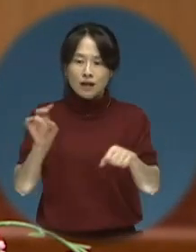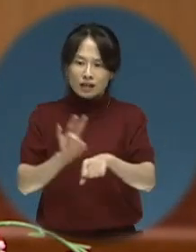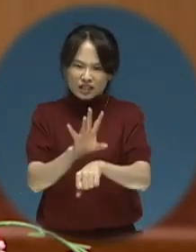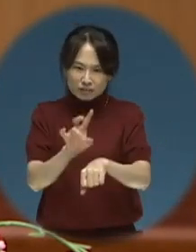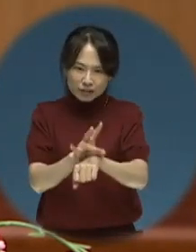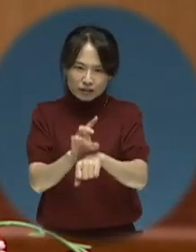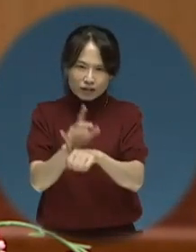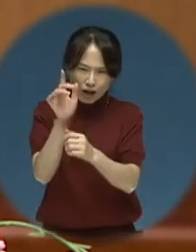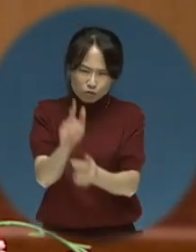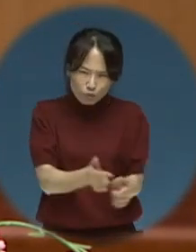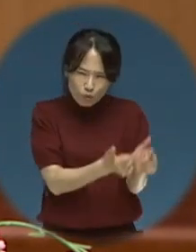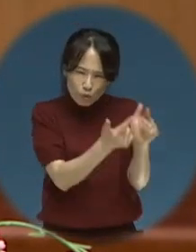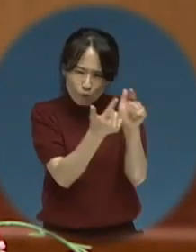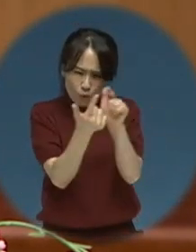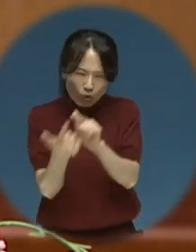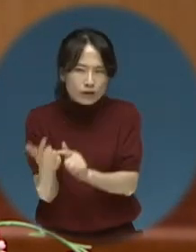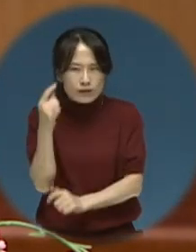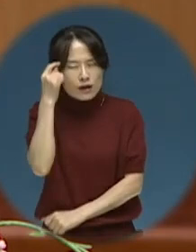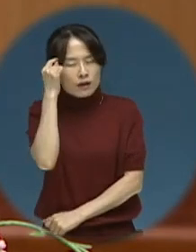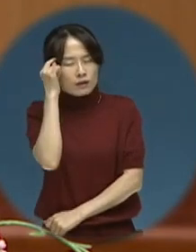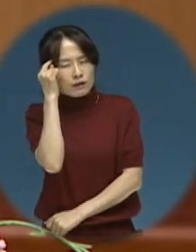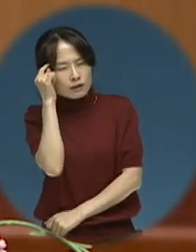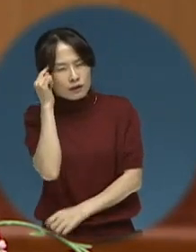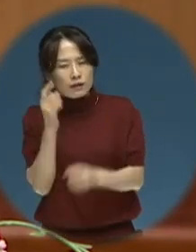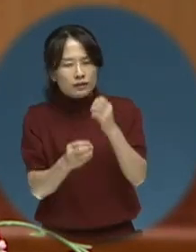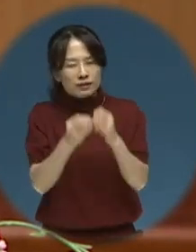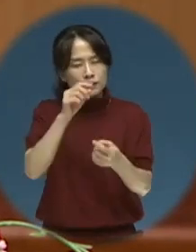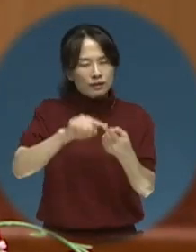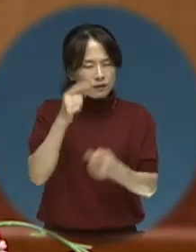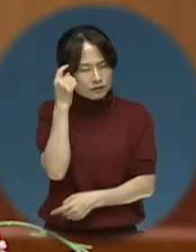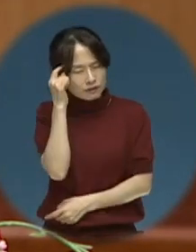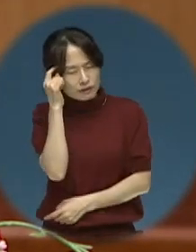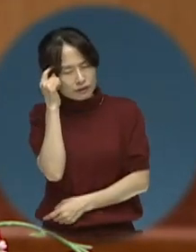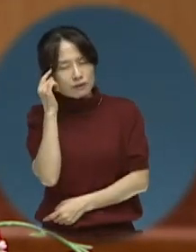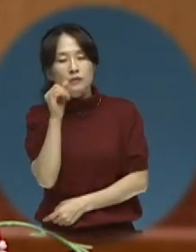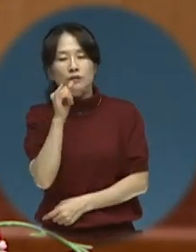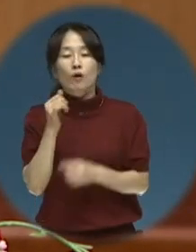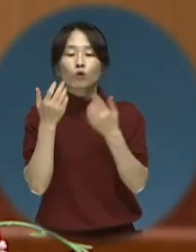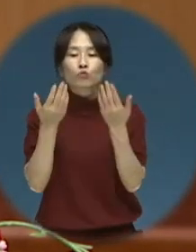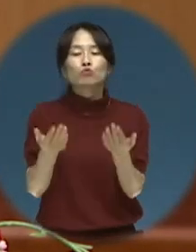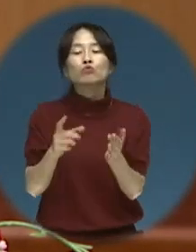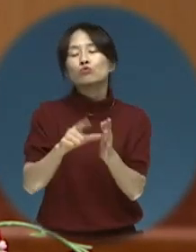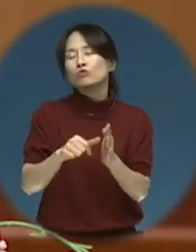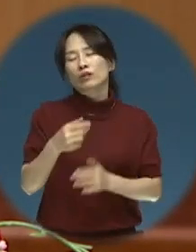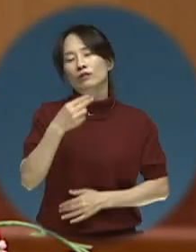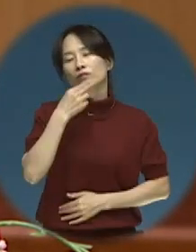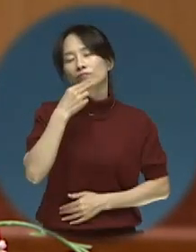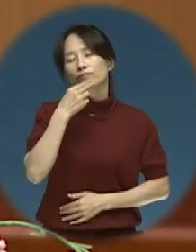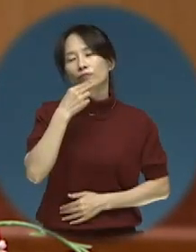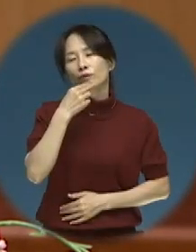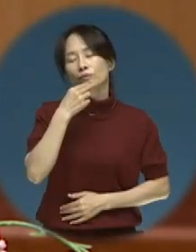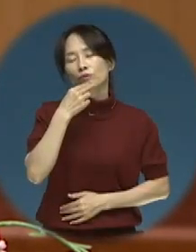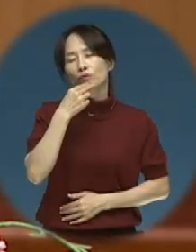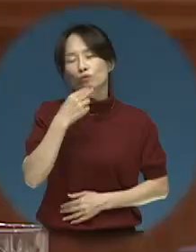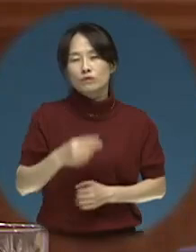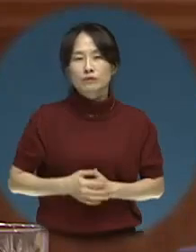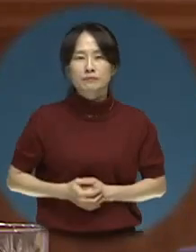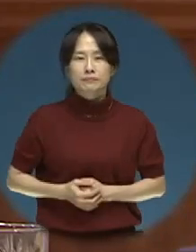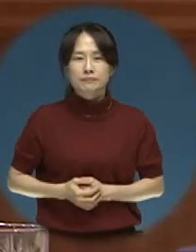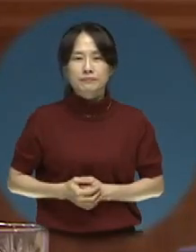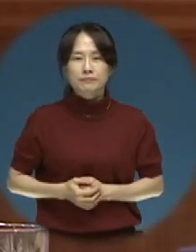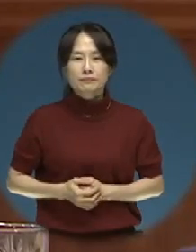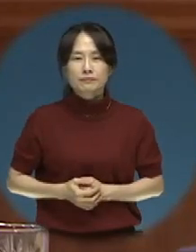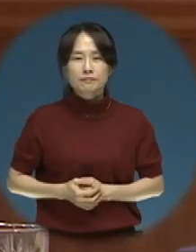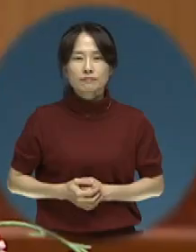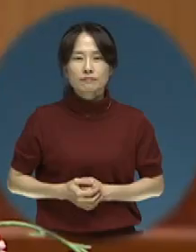24시간 전 가동하는 인물입니다. 그렇죠. 네. 쉬는 시간이 없이. 그러니까 내가 모르는 무의식 중에도 돌아가는 거죠.